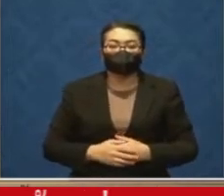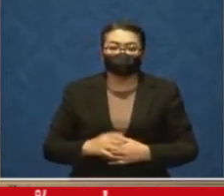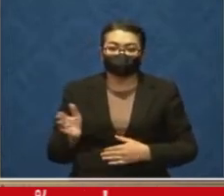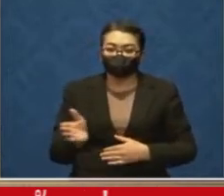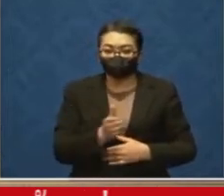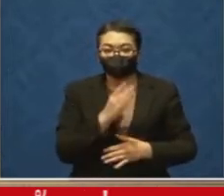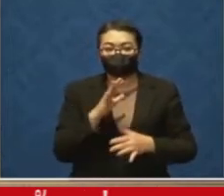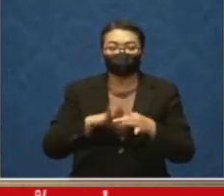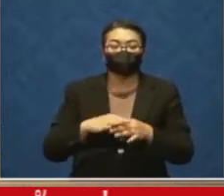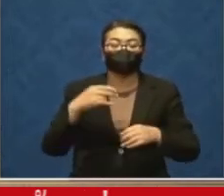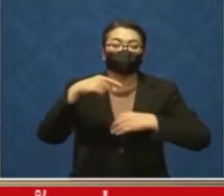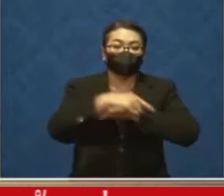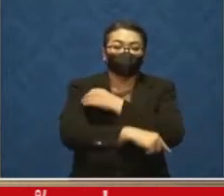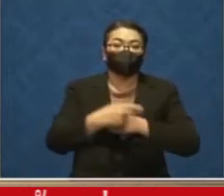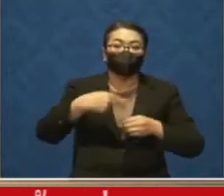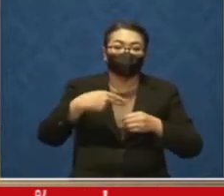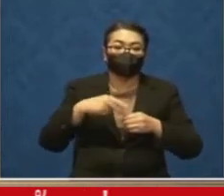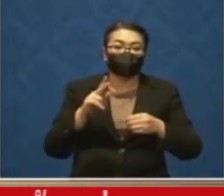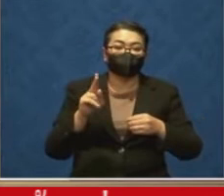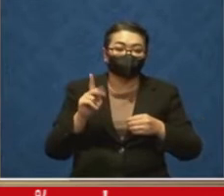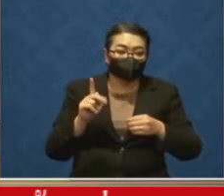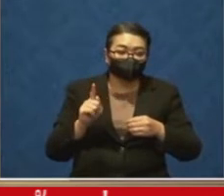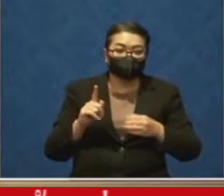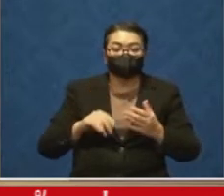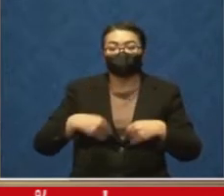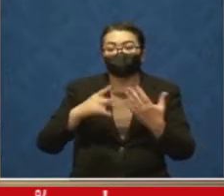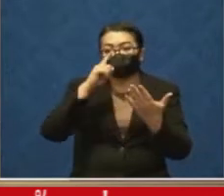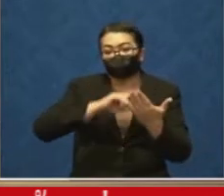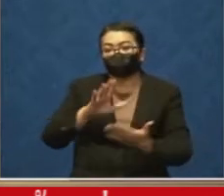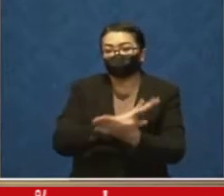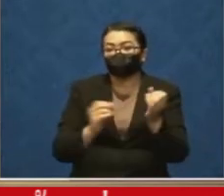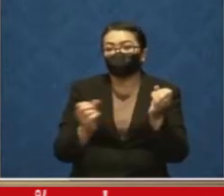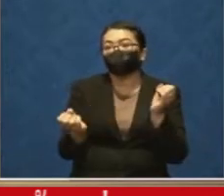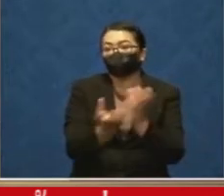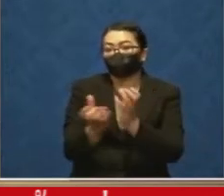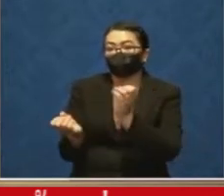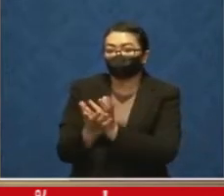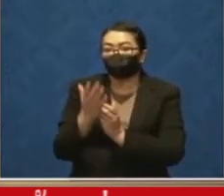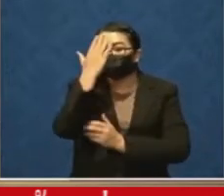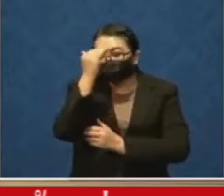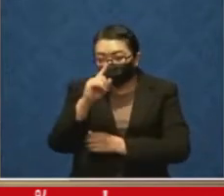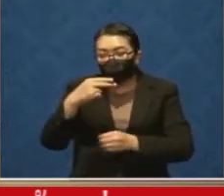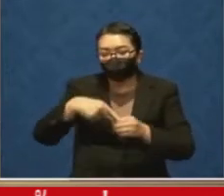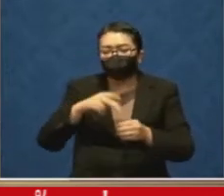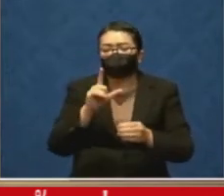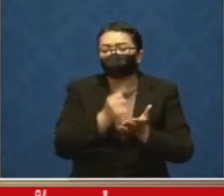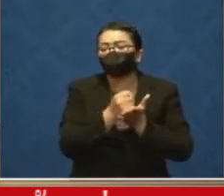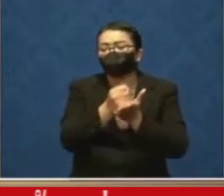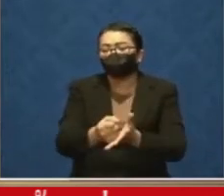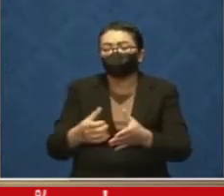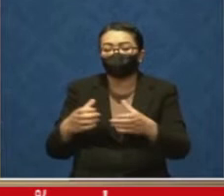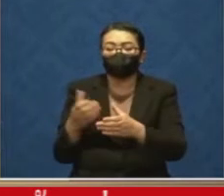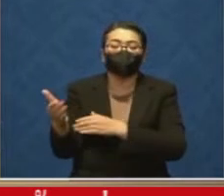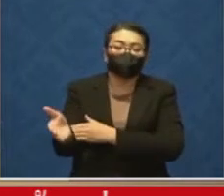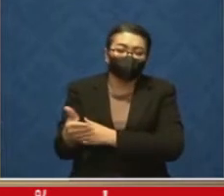การทจหลิดน้มนเขียวเนี่ยครัท่านมันทำให้ประเทศชาติเสียหายเพระน้มนเขียวเนี่เป็นการช่วยเหลือโยตระ